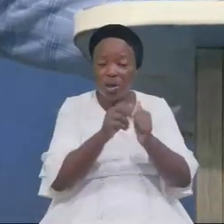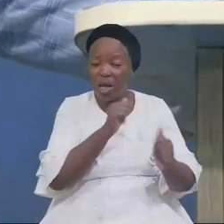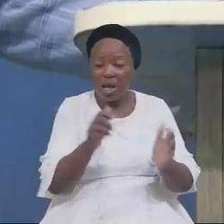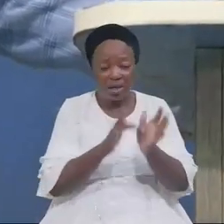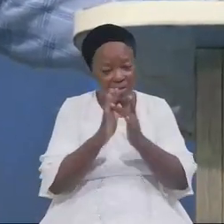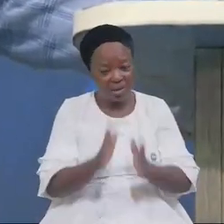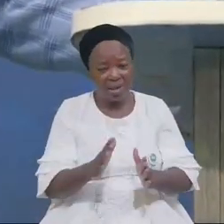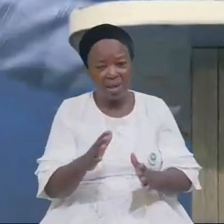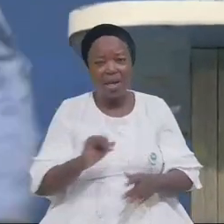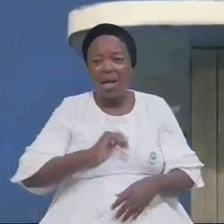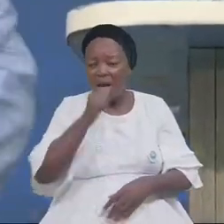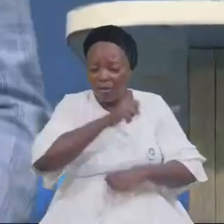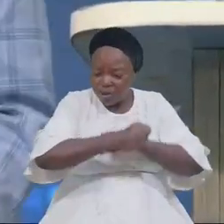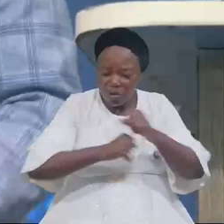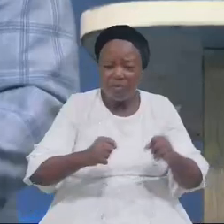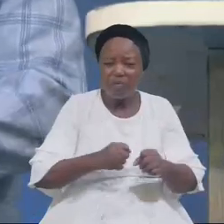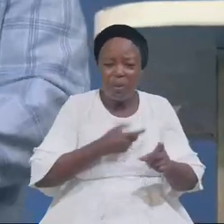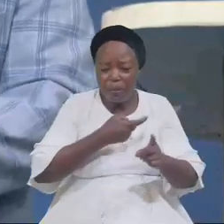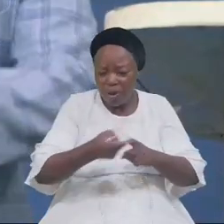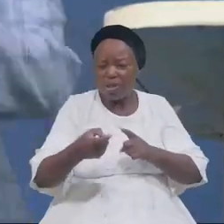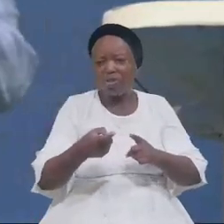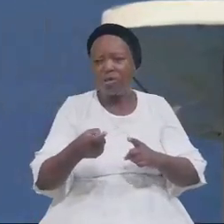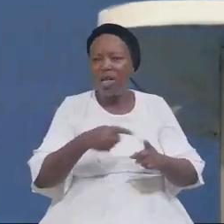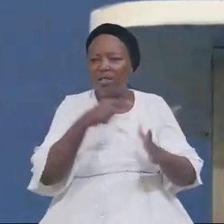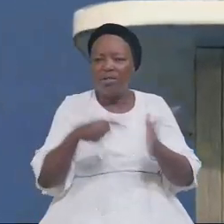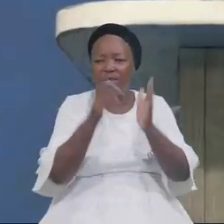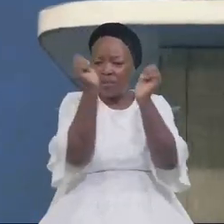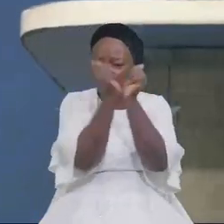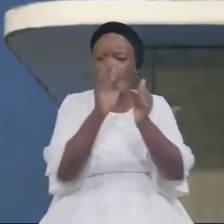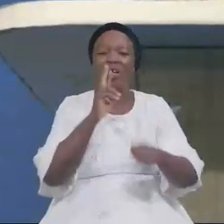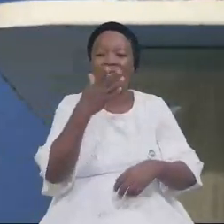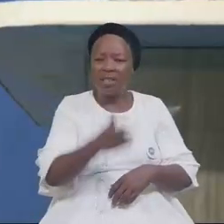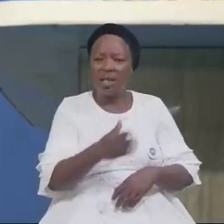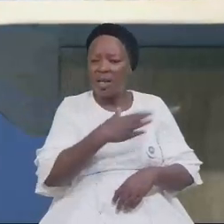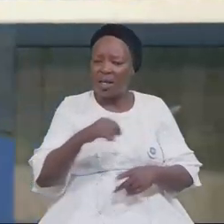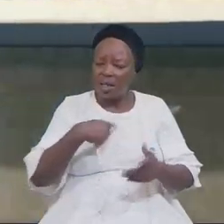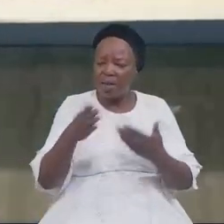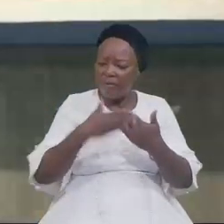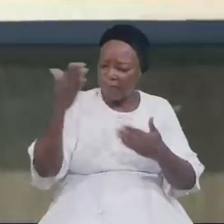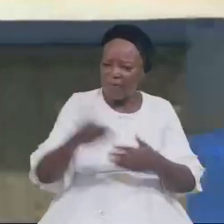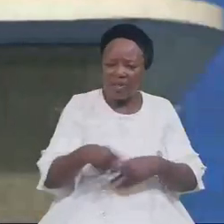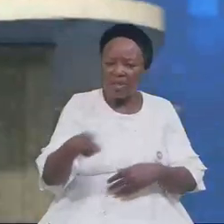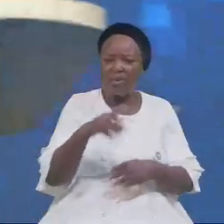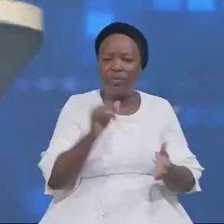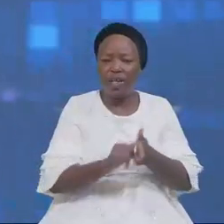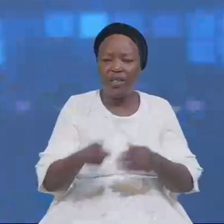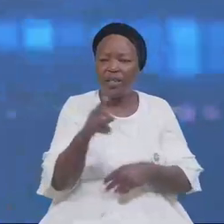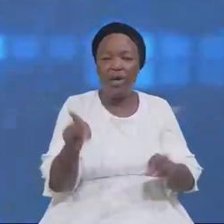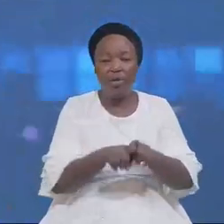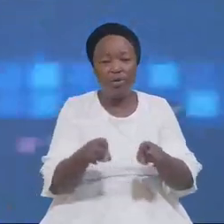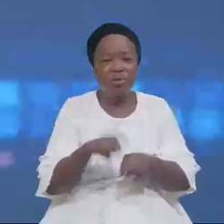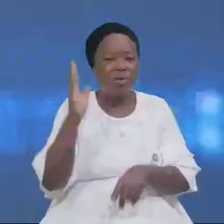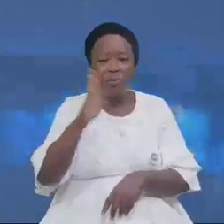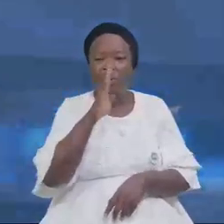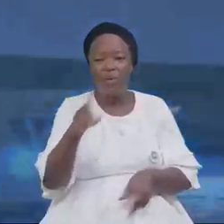la persécution et ces liens sont là. Mais je les invite qu'eux aussi soient